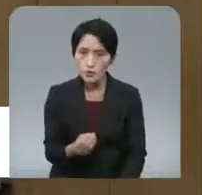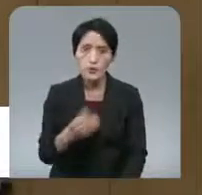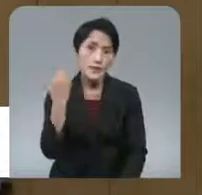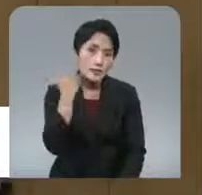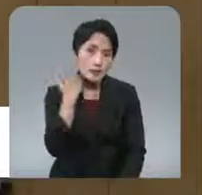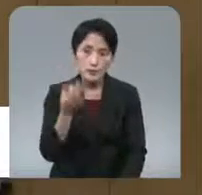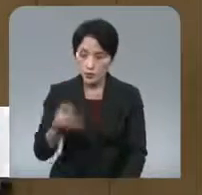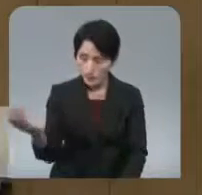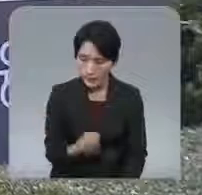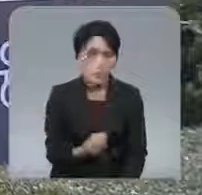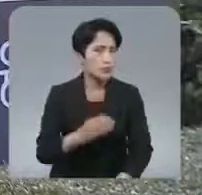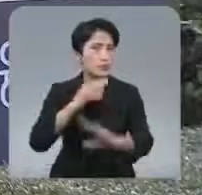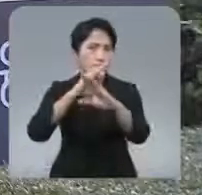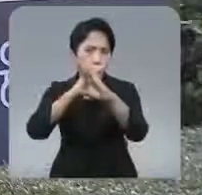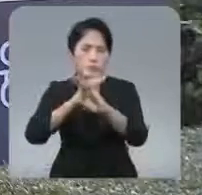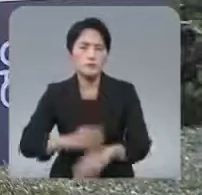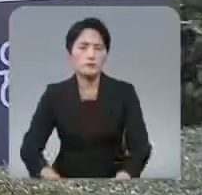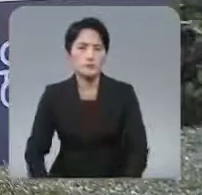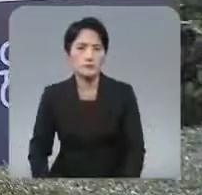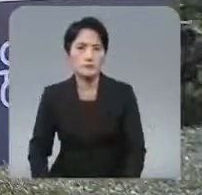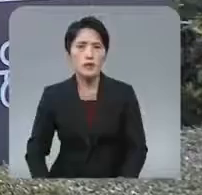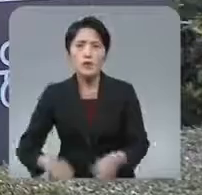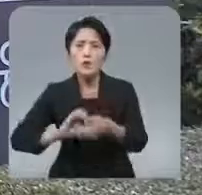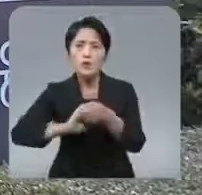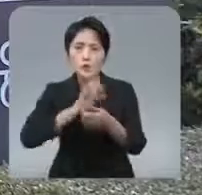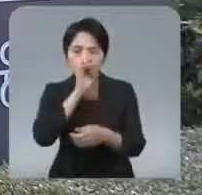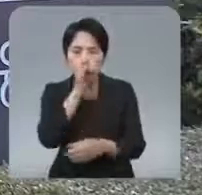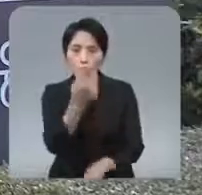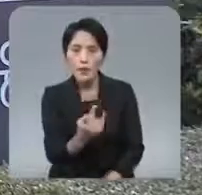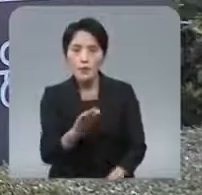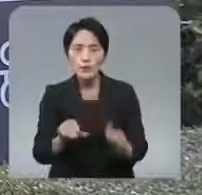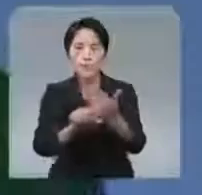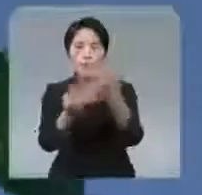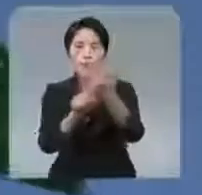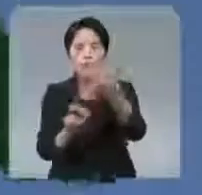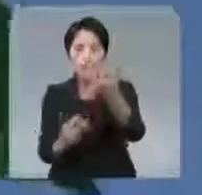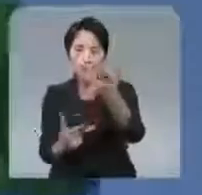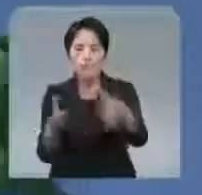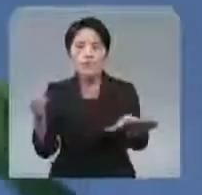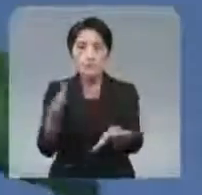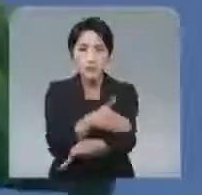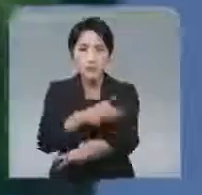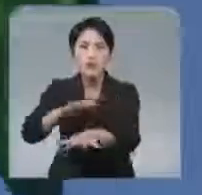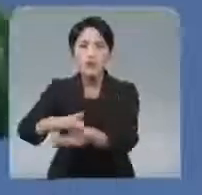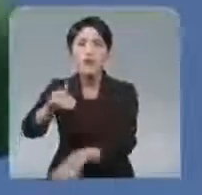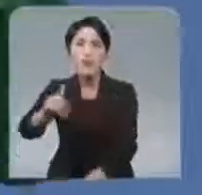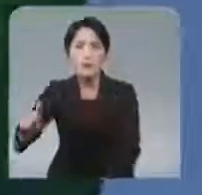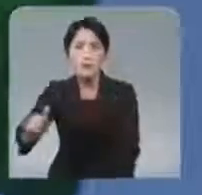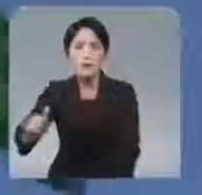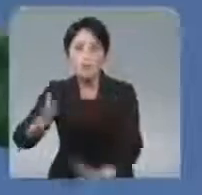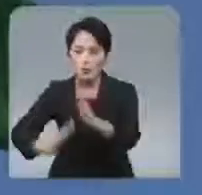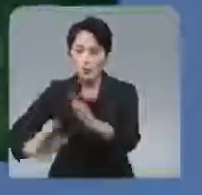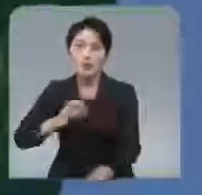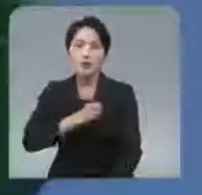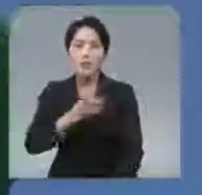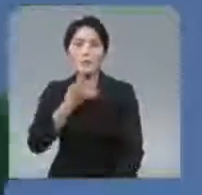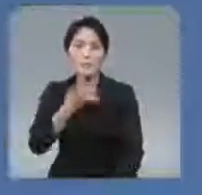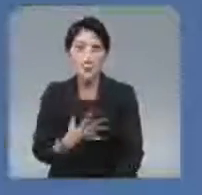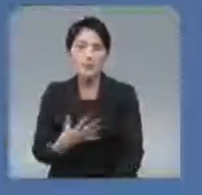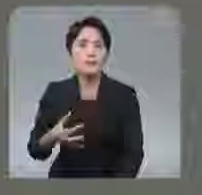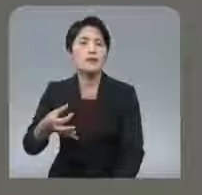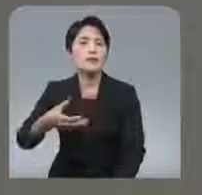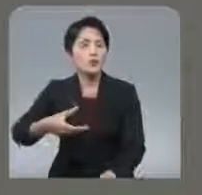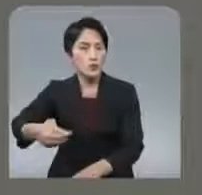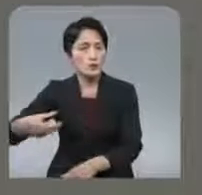tăng 21.300 tỷ Won 18,26 tỉ đô la Mỹ so với A380 4.000 tỷ Won 70